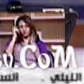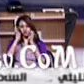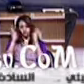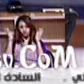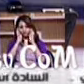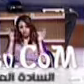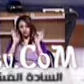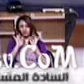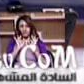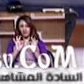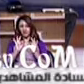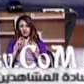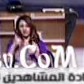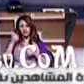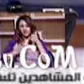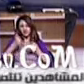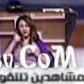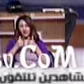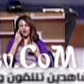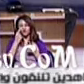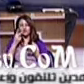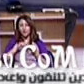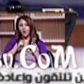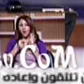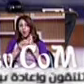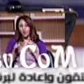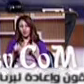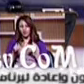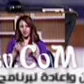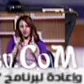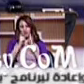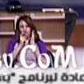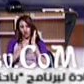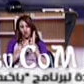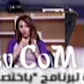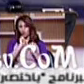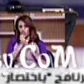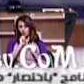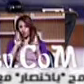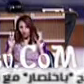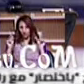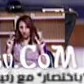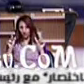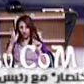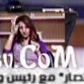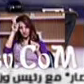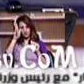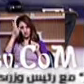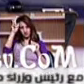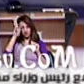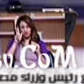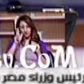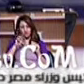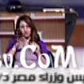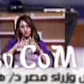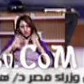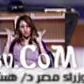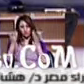ورموزها اختبار لرجال الفكر والقانون والاعلام والصحافه الكل صاحب راي وصاحب الم